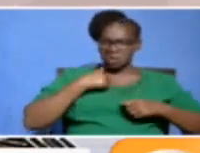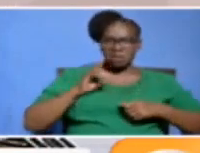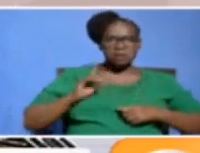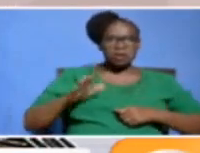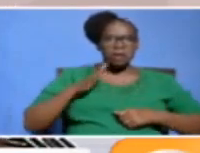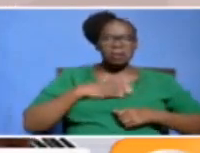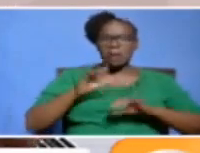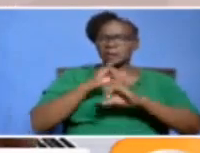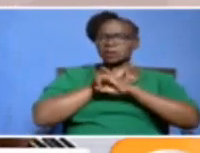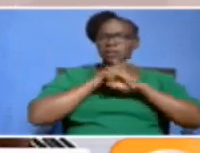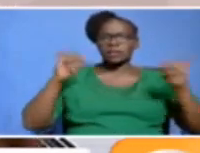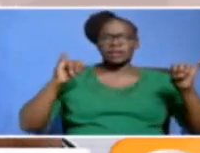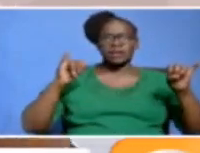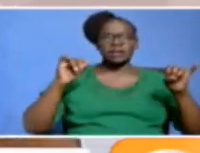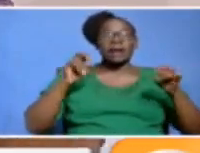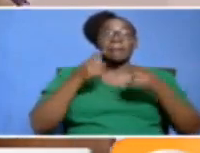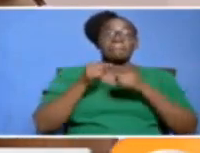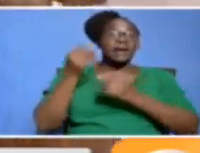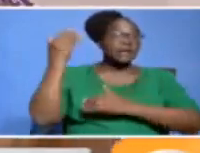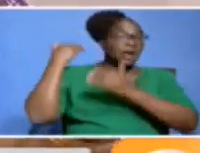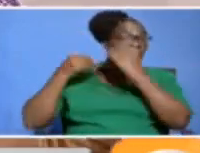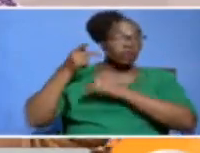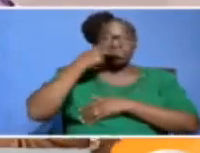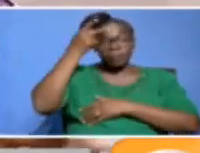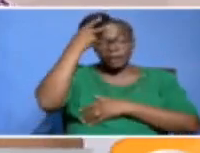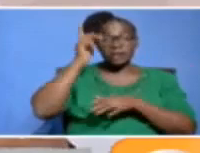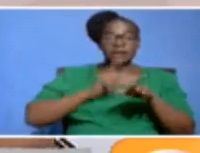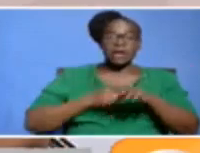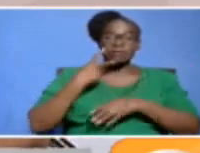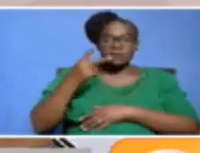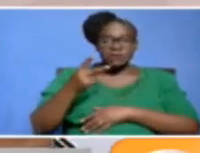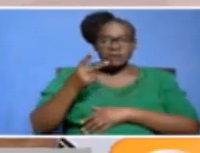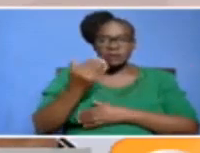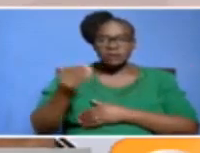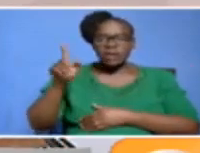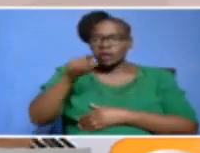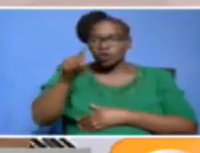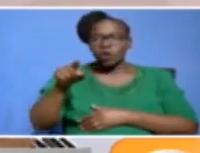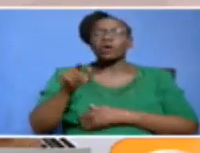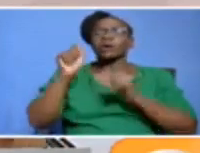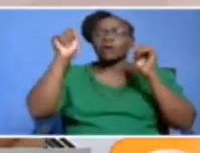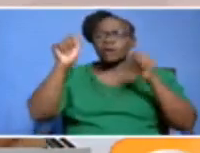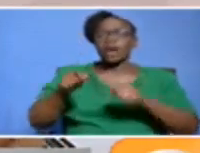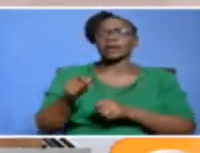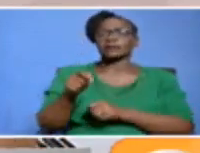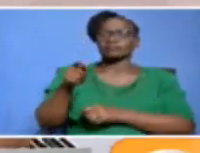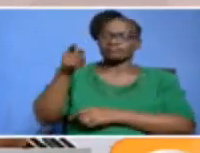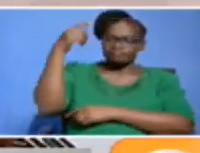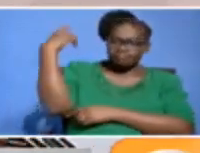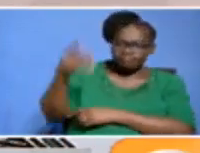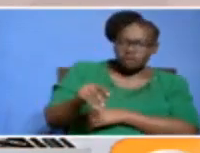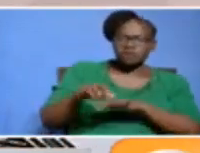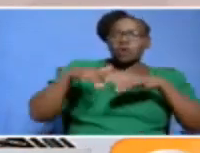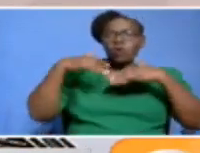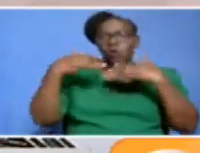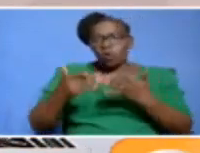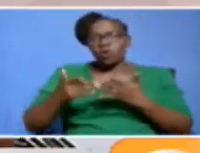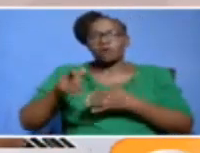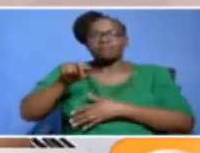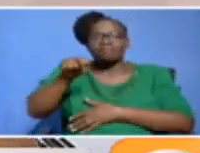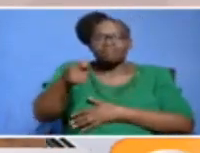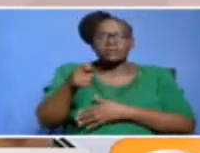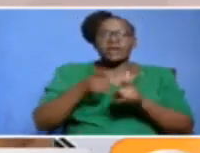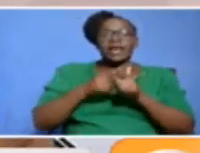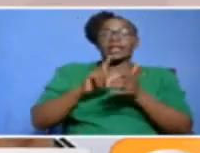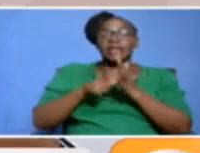hicho. Na mzazi wa zamani akiona mtoto amekwenda makosa anaweza akamchuna, akamtandika na yule mtoto akaenda akasema